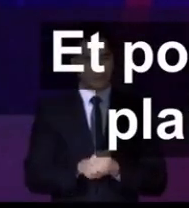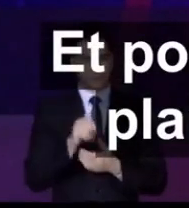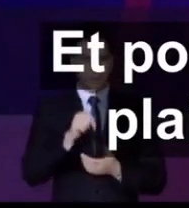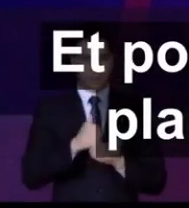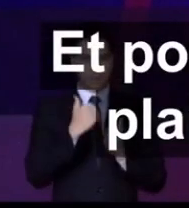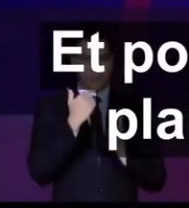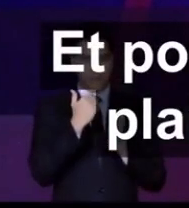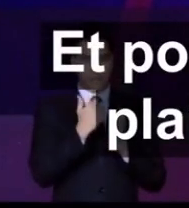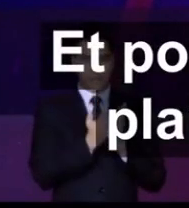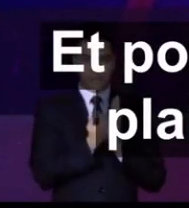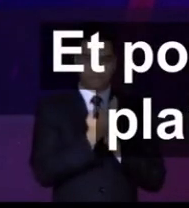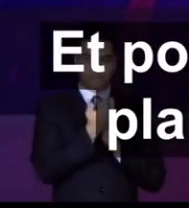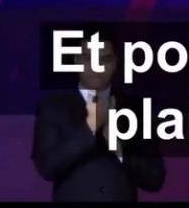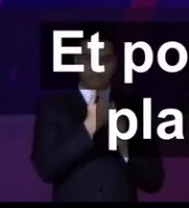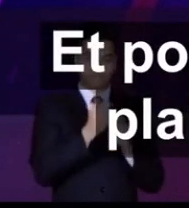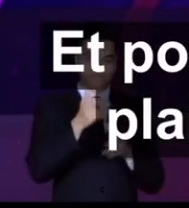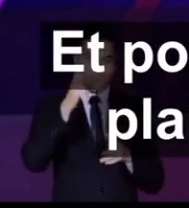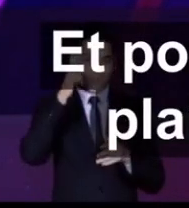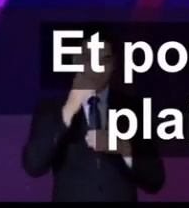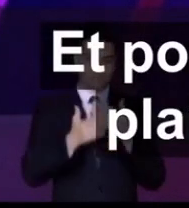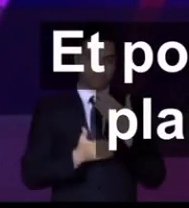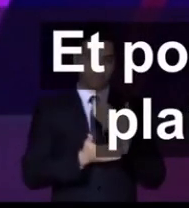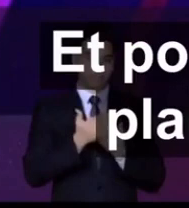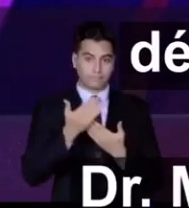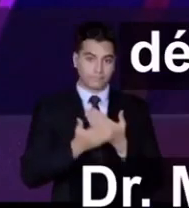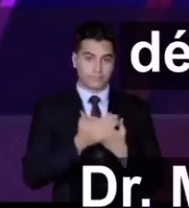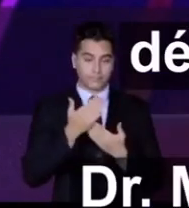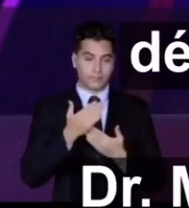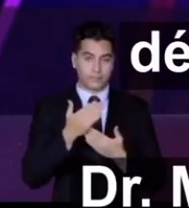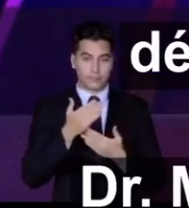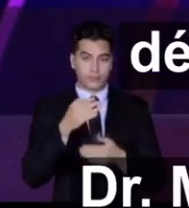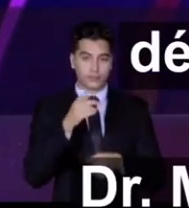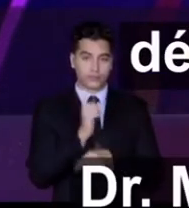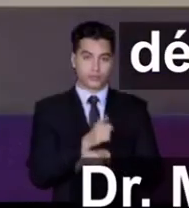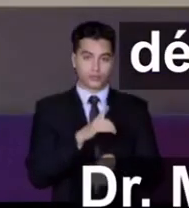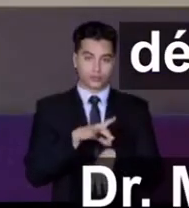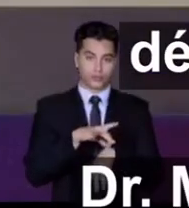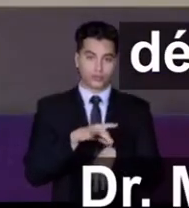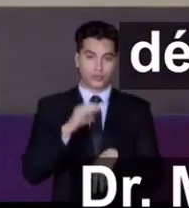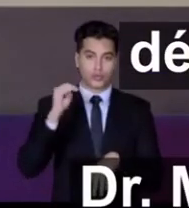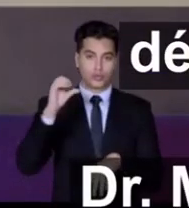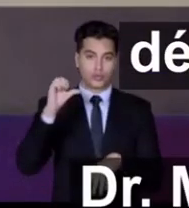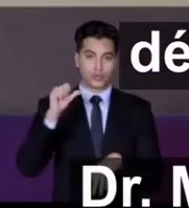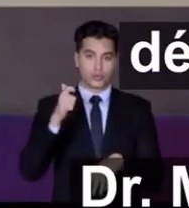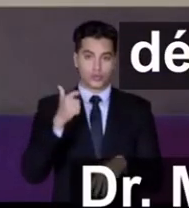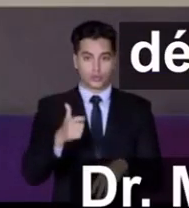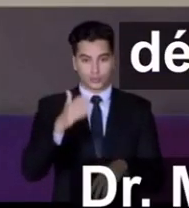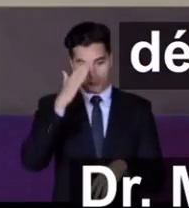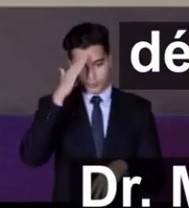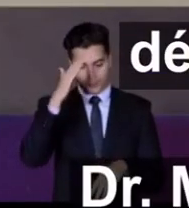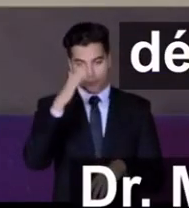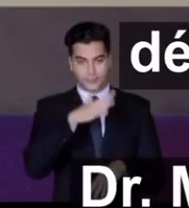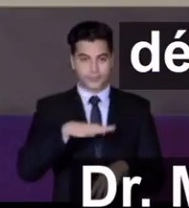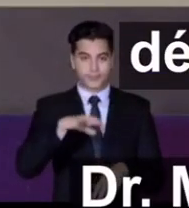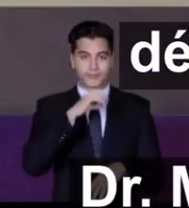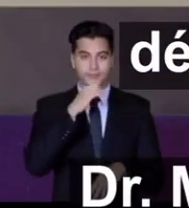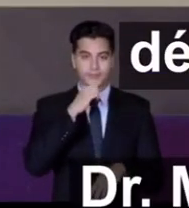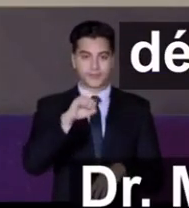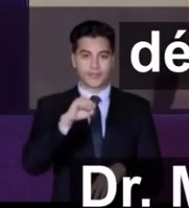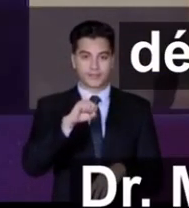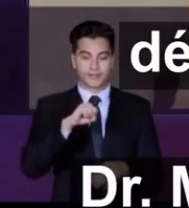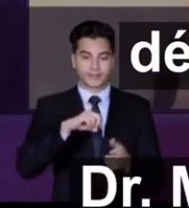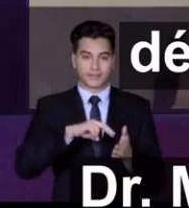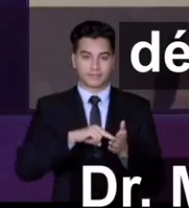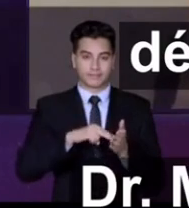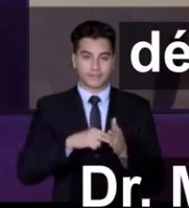وللمزيد معنا عبر سكايب من باريس دكتور جون مسيحة، المفوض العام لحزب التجمع الوطني الفرنسي. دكتور